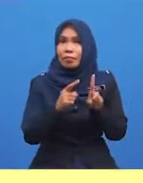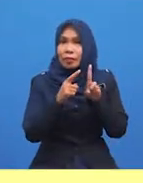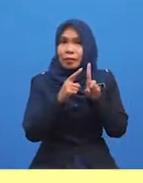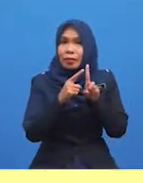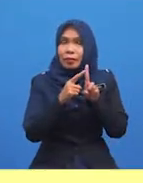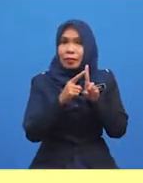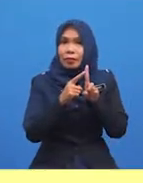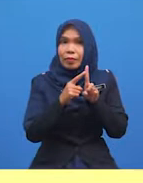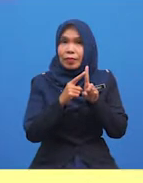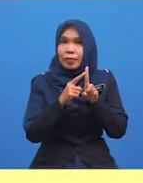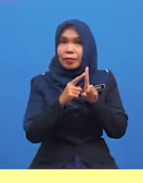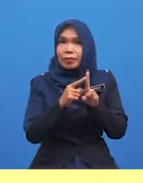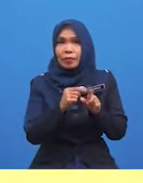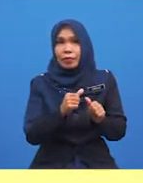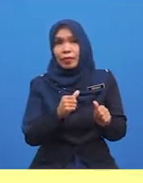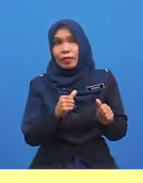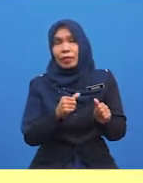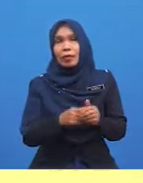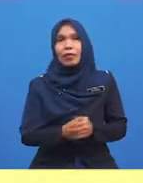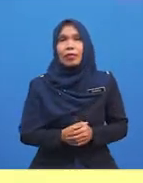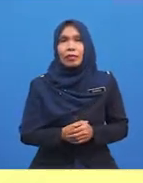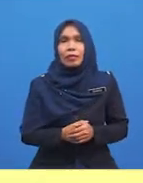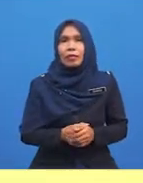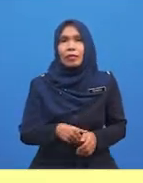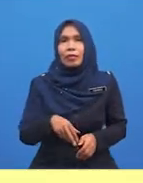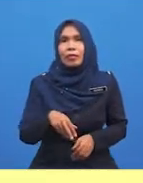pertama, mengelakkan pemusatan